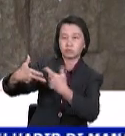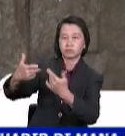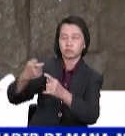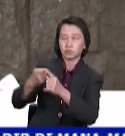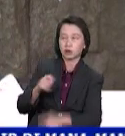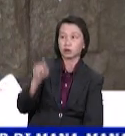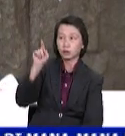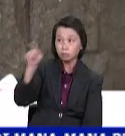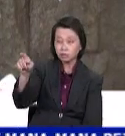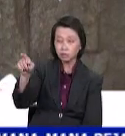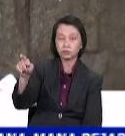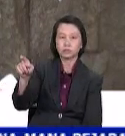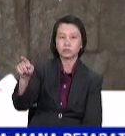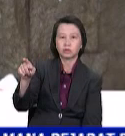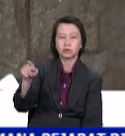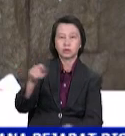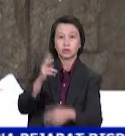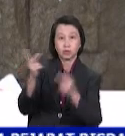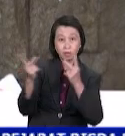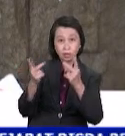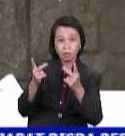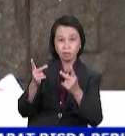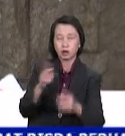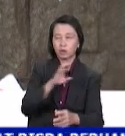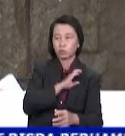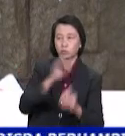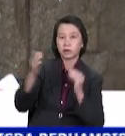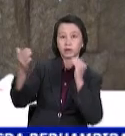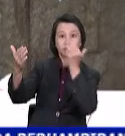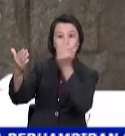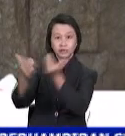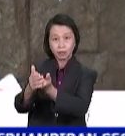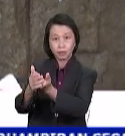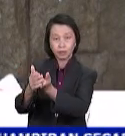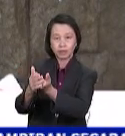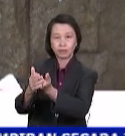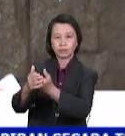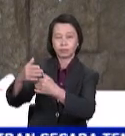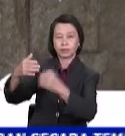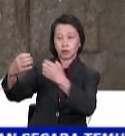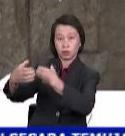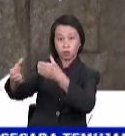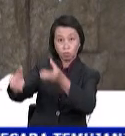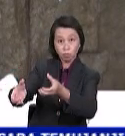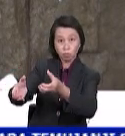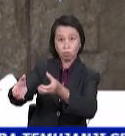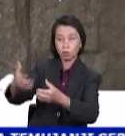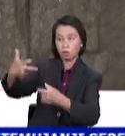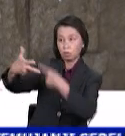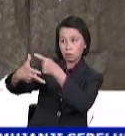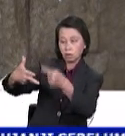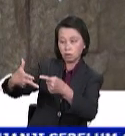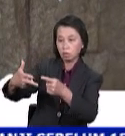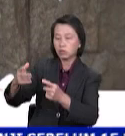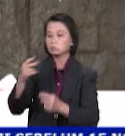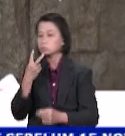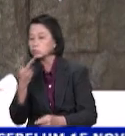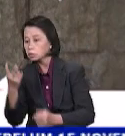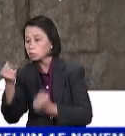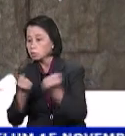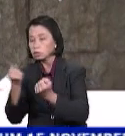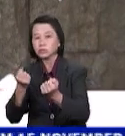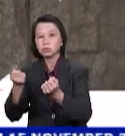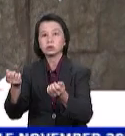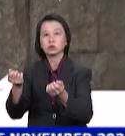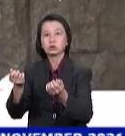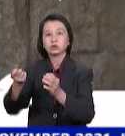Daripada situ, semasa pihak polis sampai di tempat kejadian, kita dapati kereta tersebut dalam keadaan berkunci.